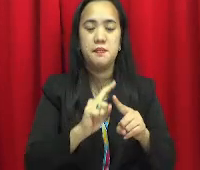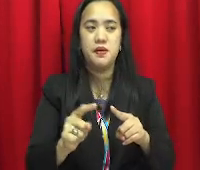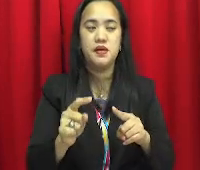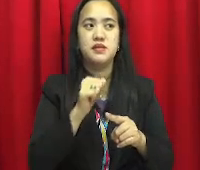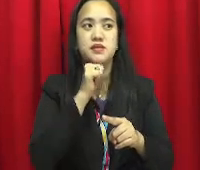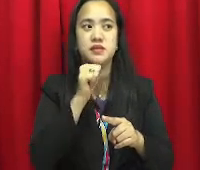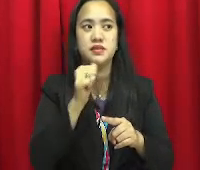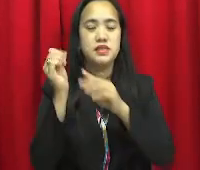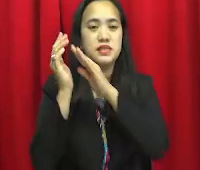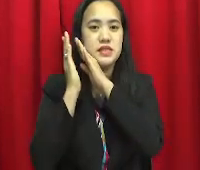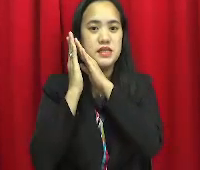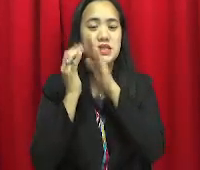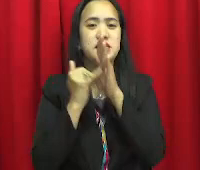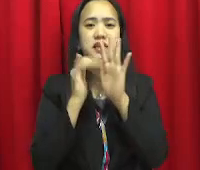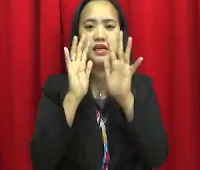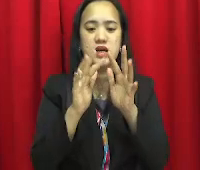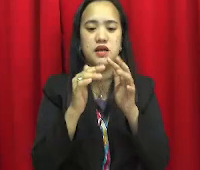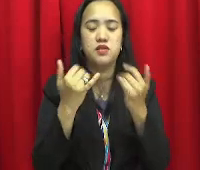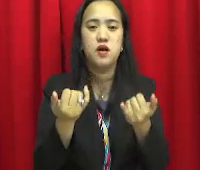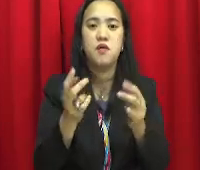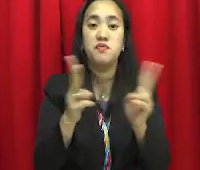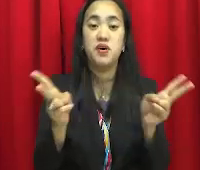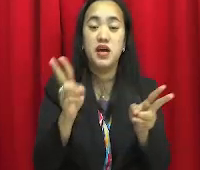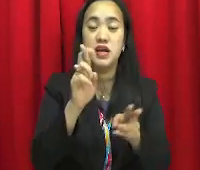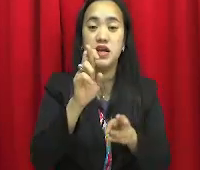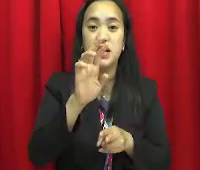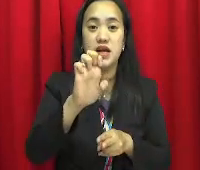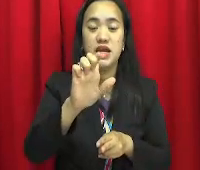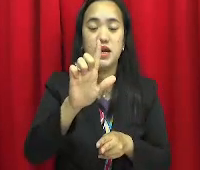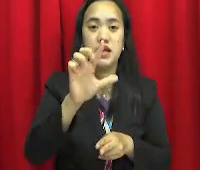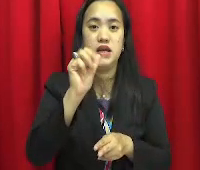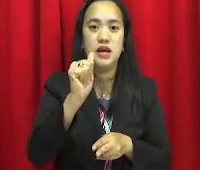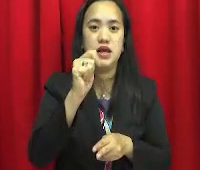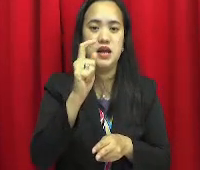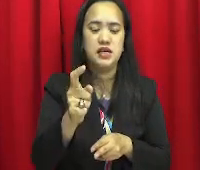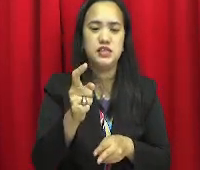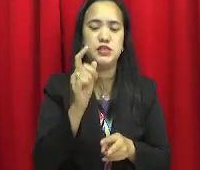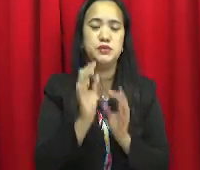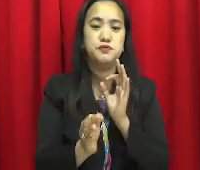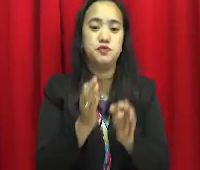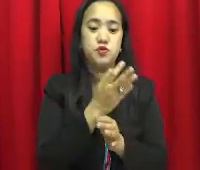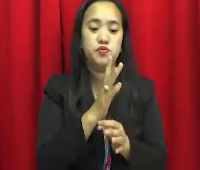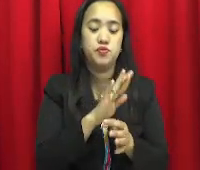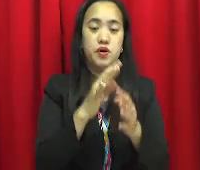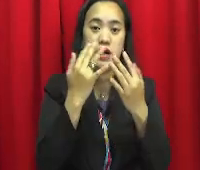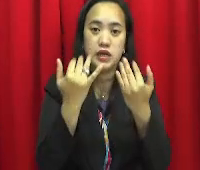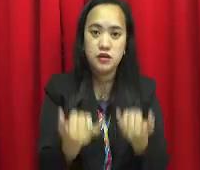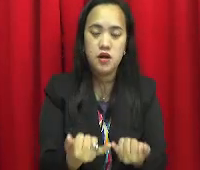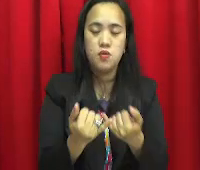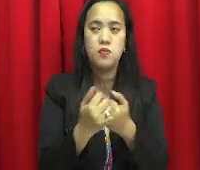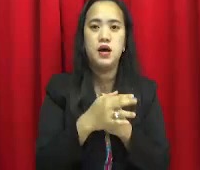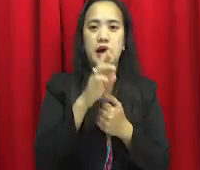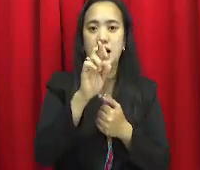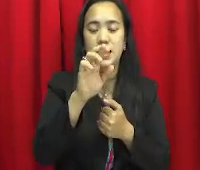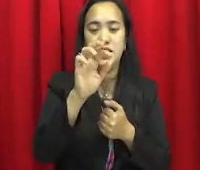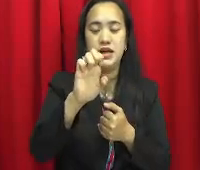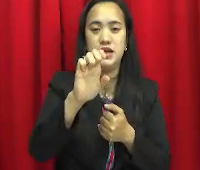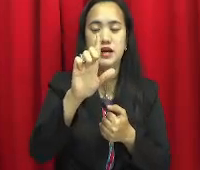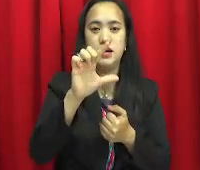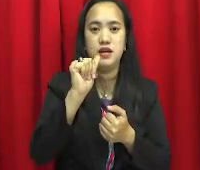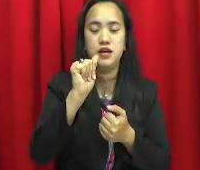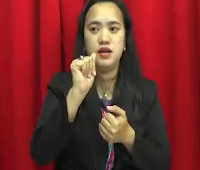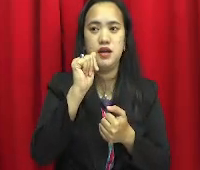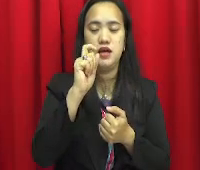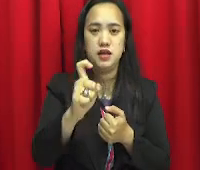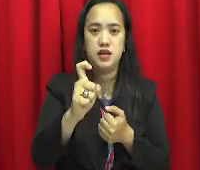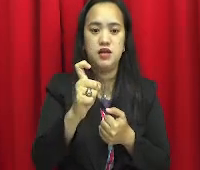Patulog-tulog, kampante. Yeah. Yun. Pag naging kampante ka sa pagsasama niyo bilang mag-asawa, ayun,